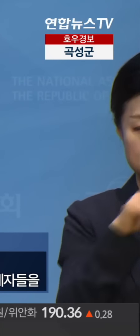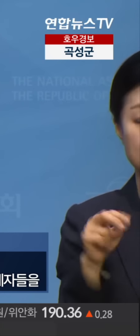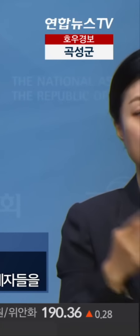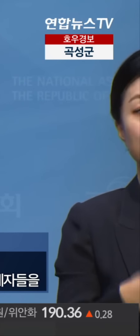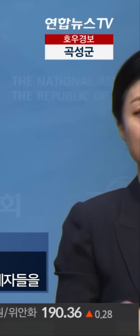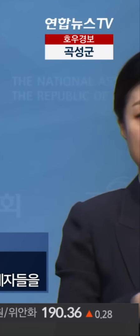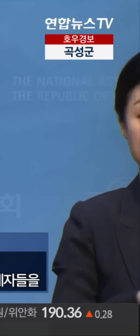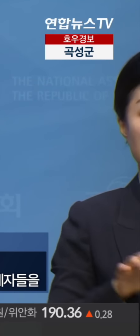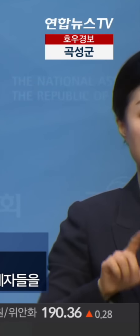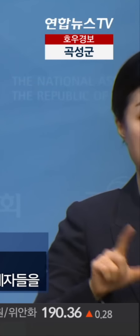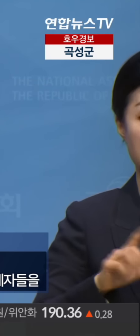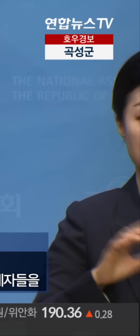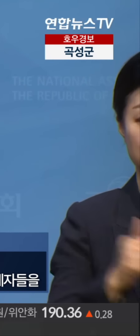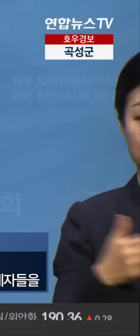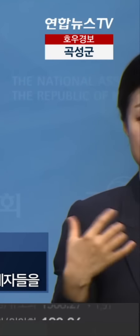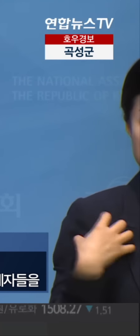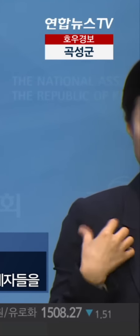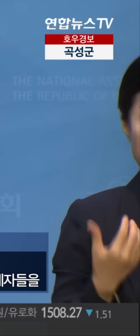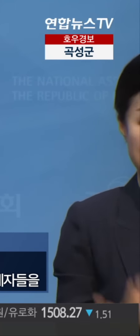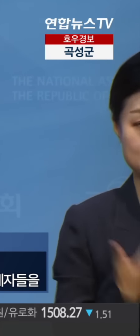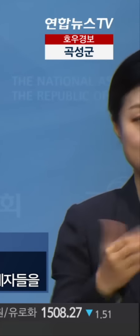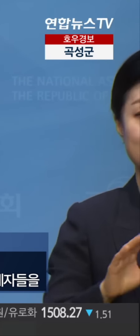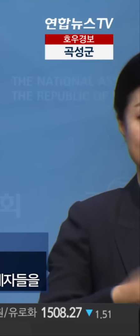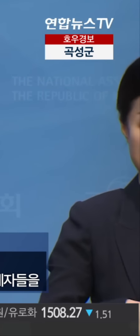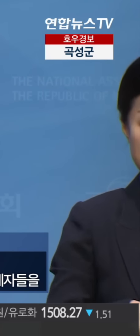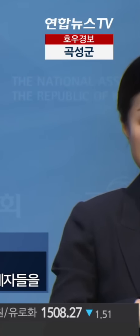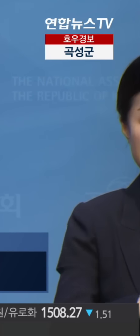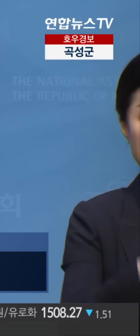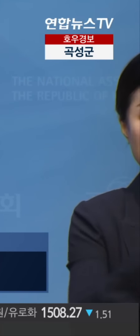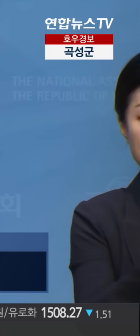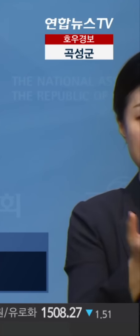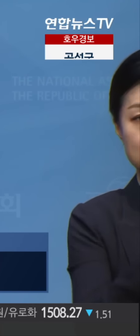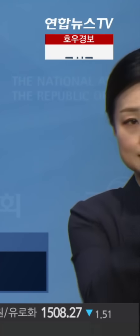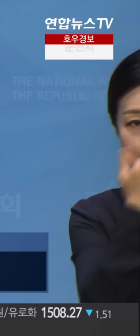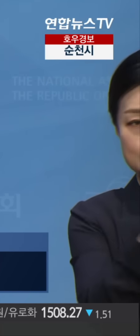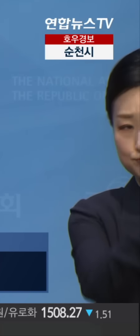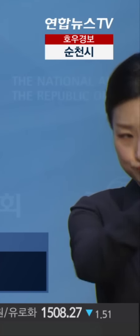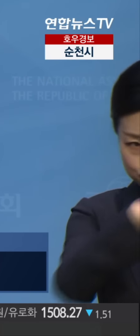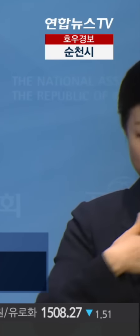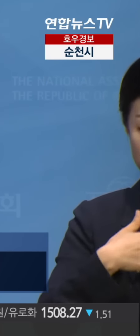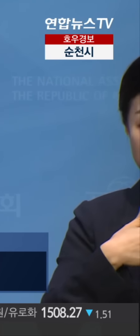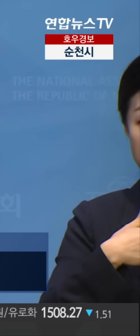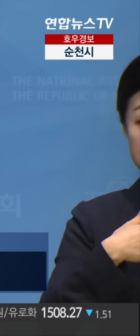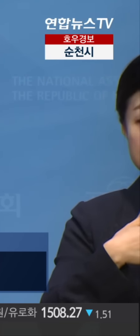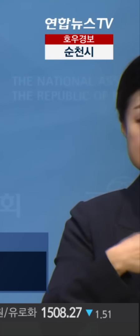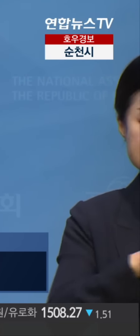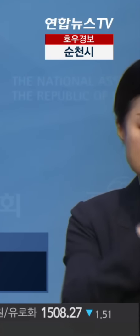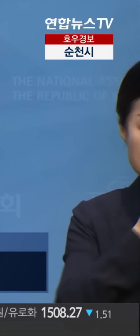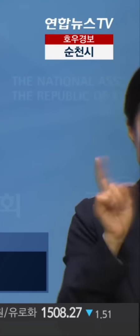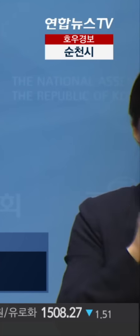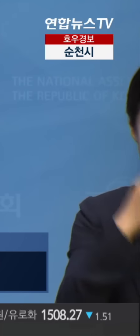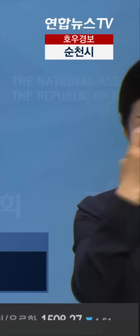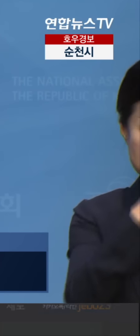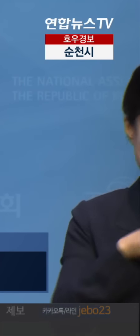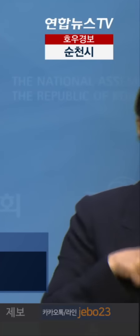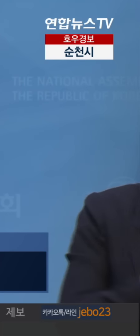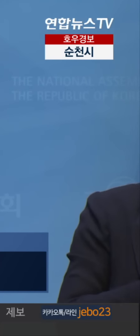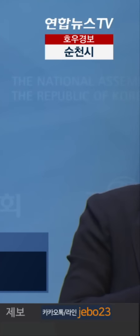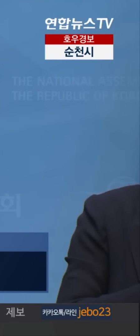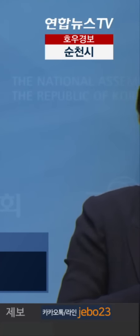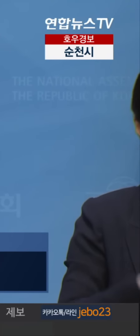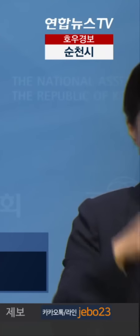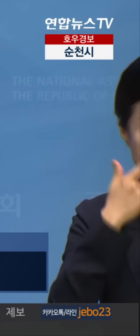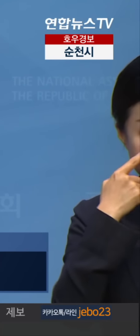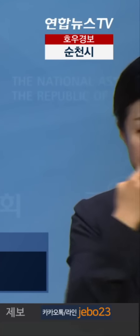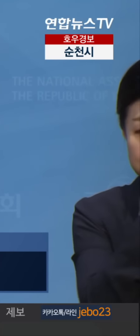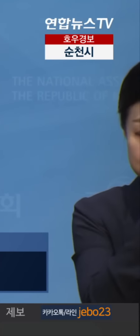위해 올해 국정감사 시 관계자들을 증인으로 출석시켜 사실관계를 철저히